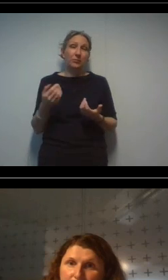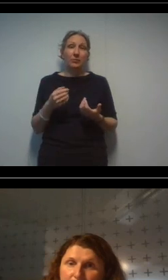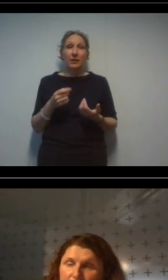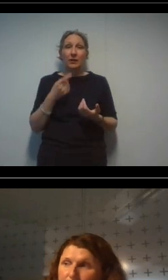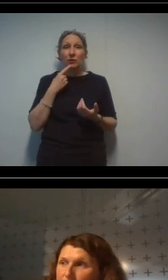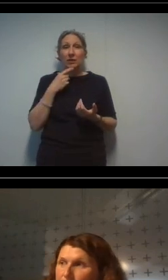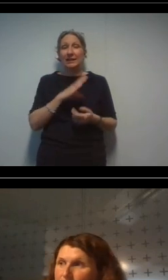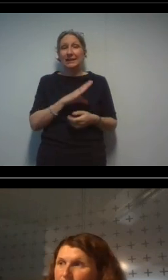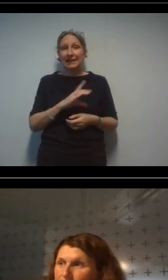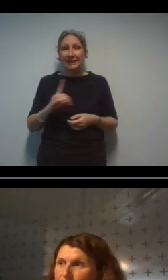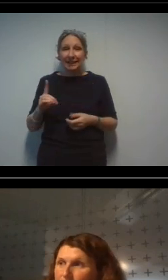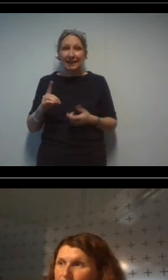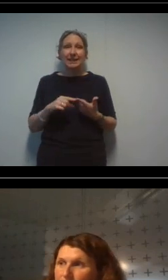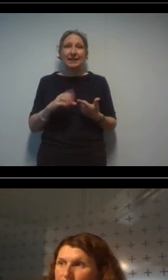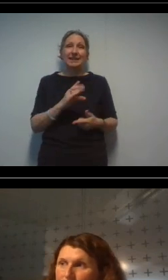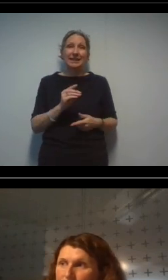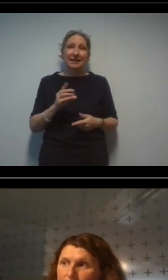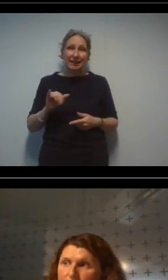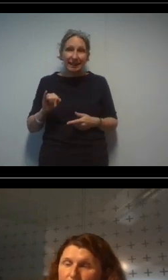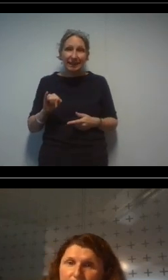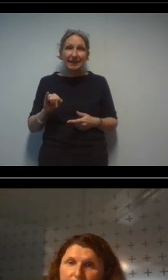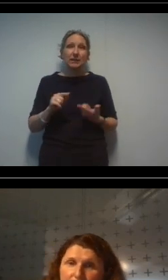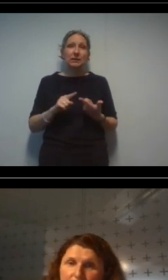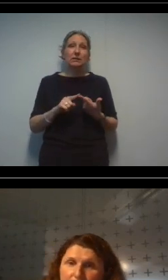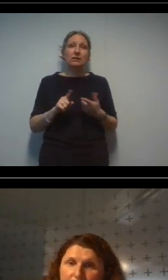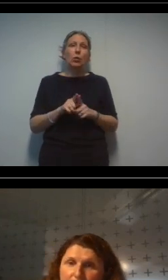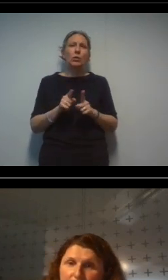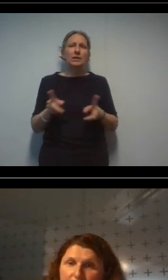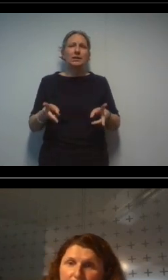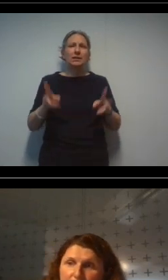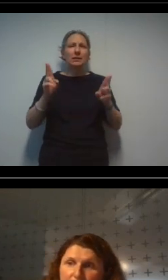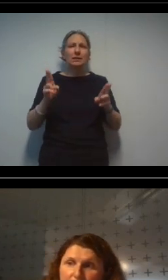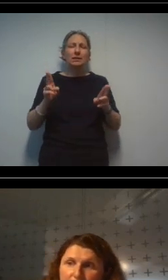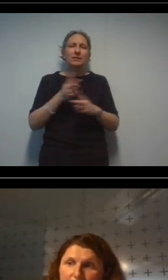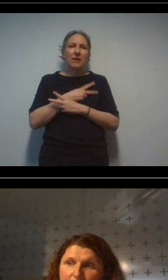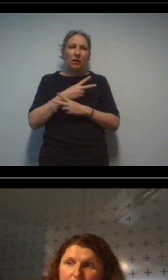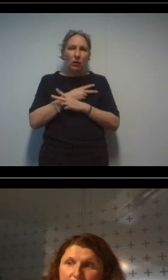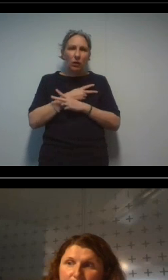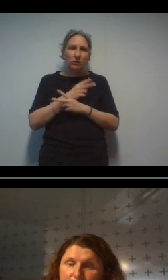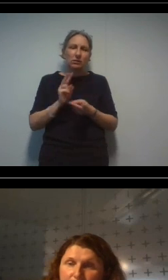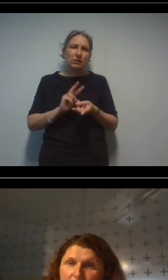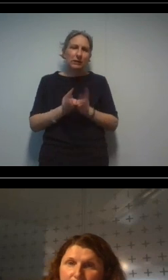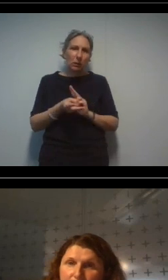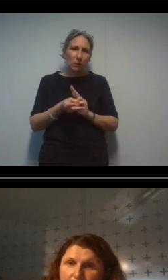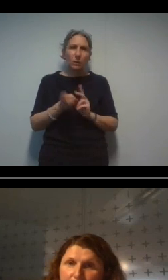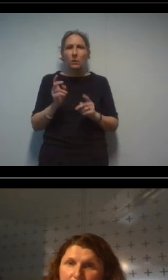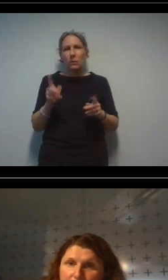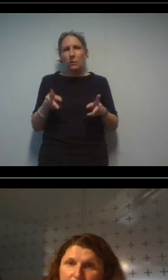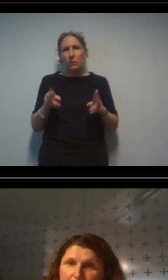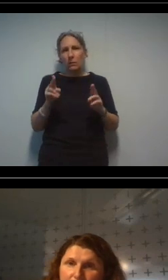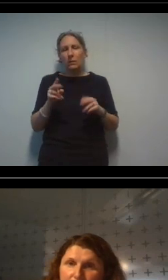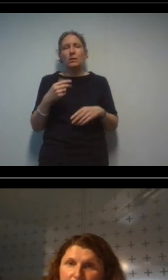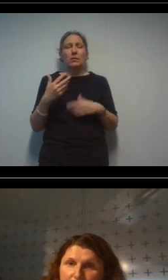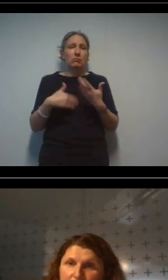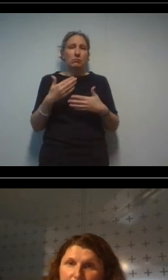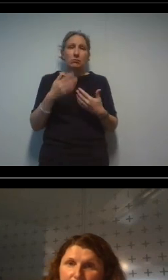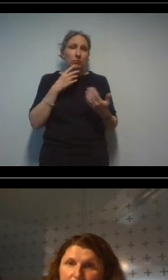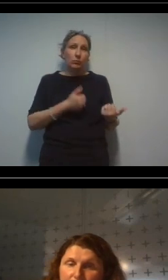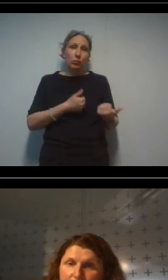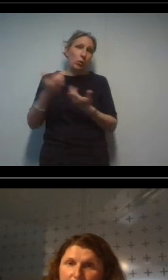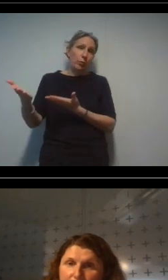CDD, CDI, on a des jobs saisonniers aussi. Ça fait partie de notre travail, encore une fois, d'aller proposer la candidature de ces jeunes